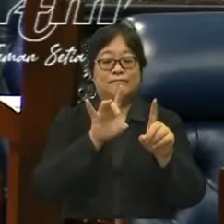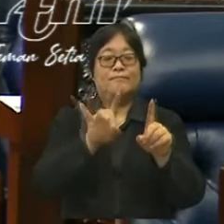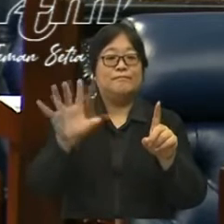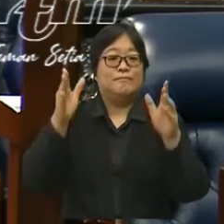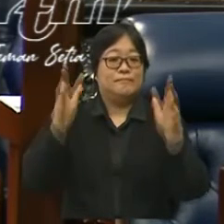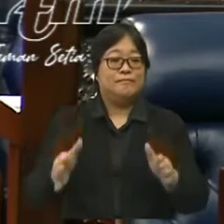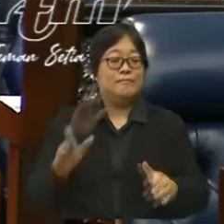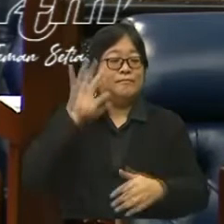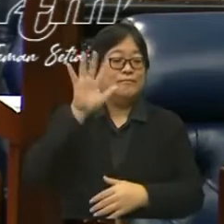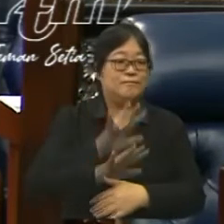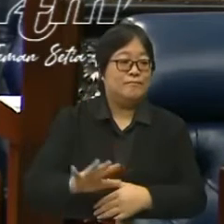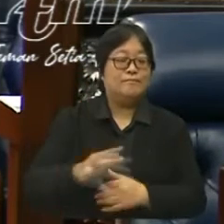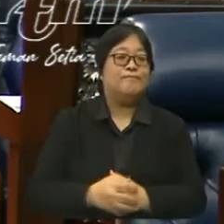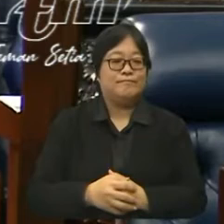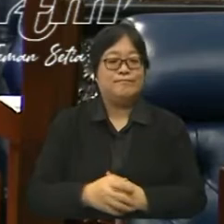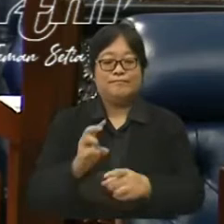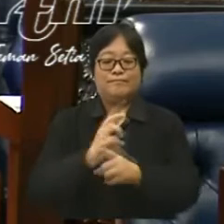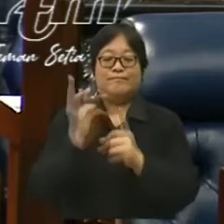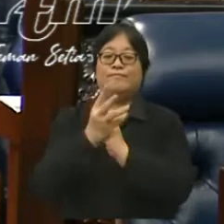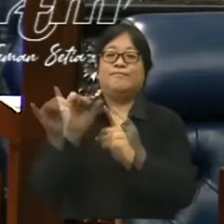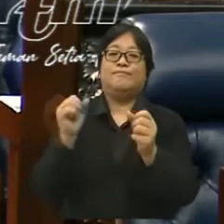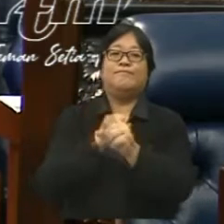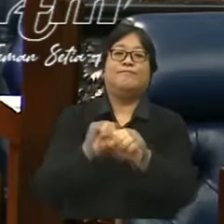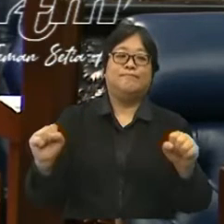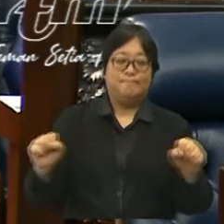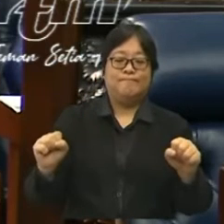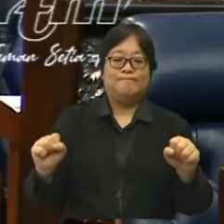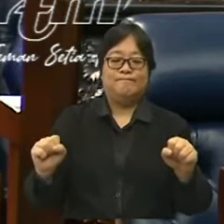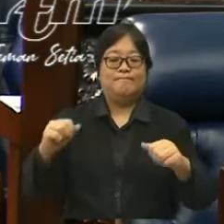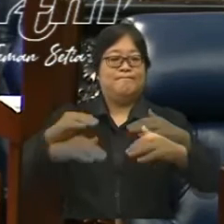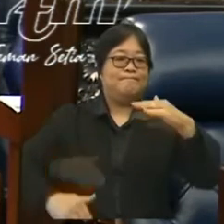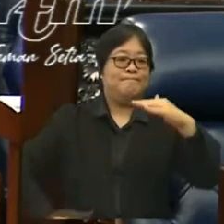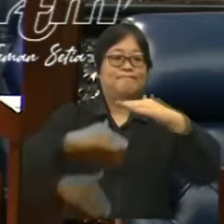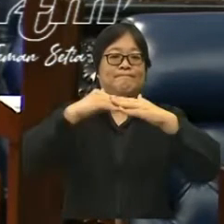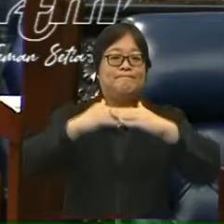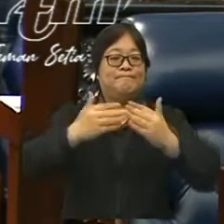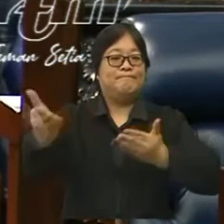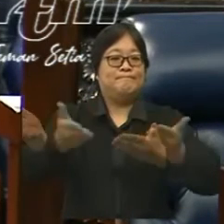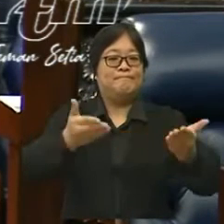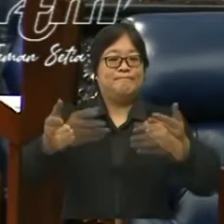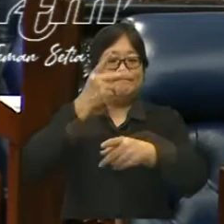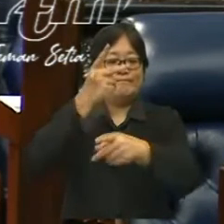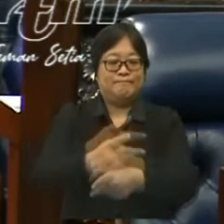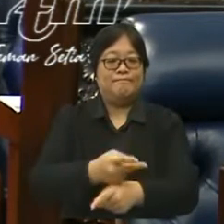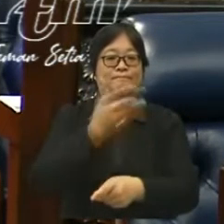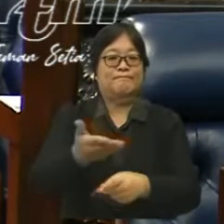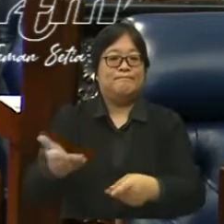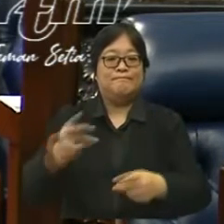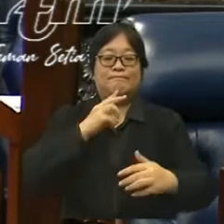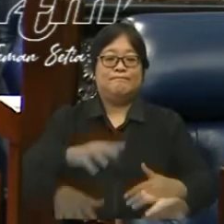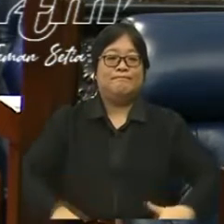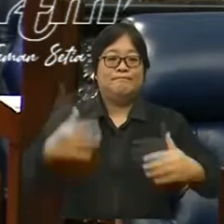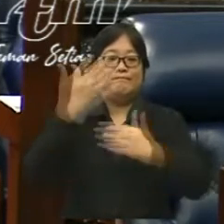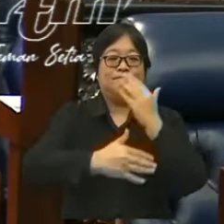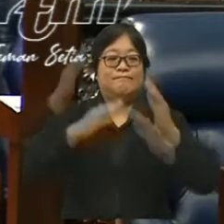1,620,855 orang mangsa yang dijangka. Pihak JKM juga bersiap siaga memaksimumkan fasiliti penyimpanan bantuan bencana di